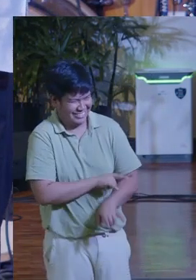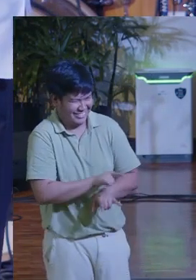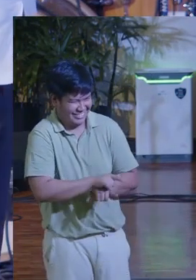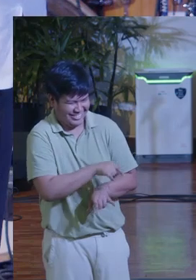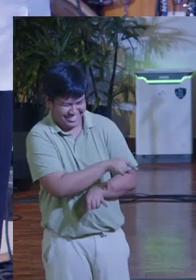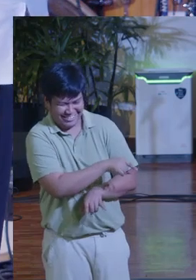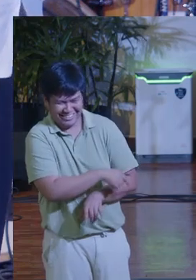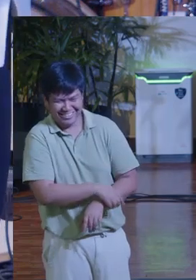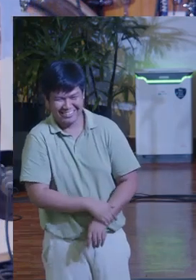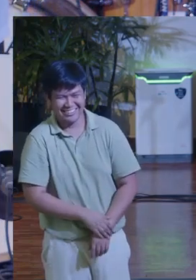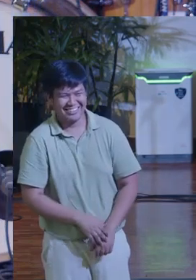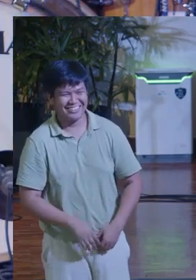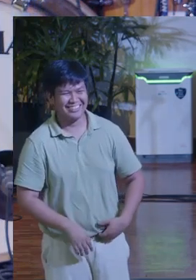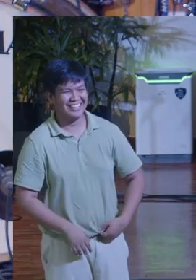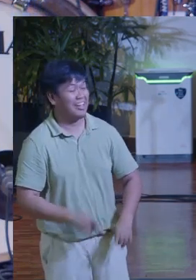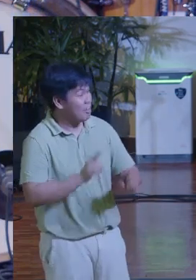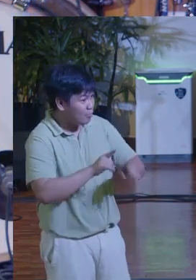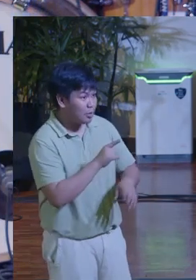Kalokohan.